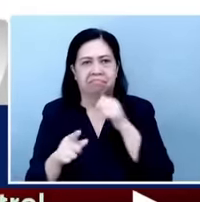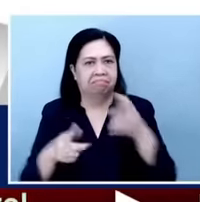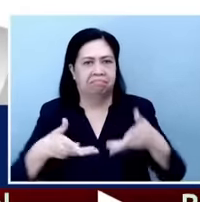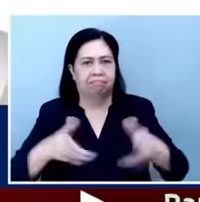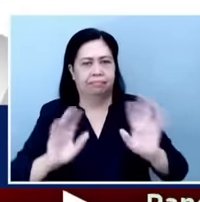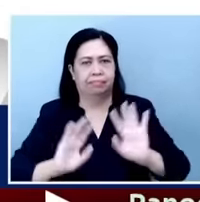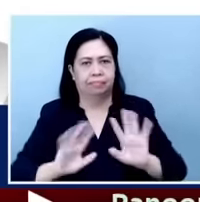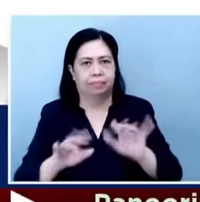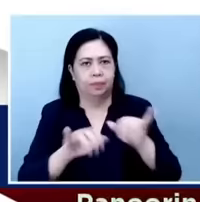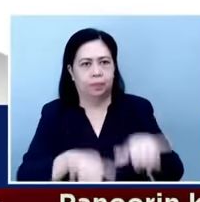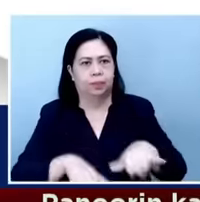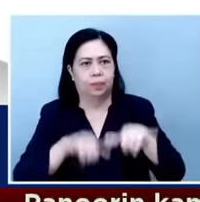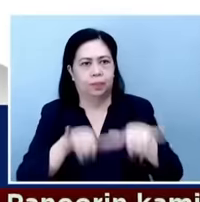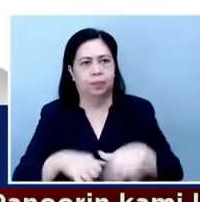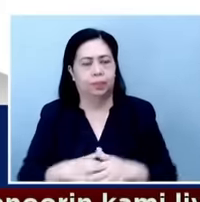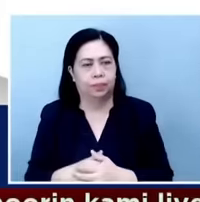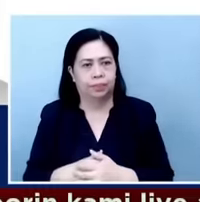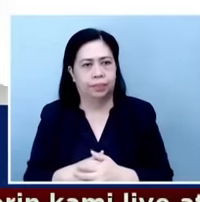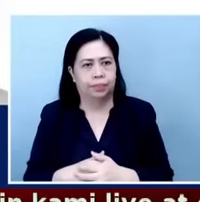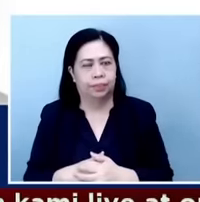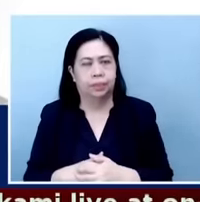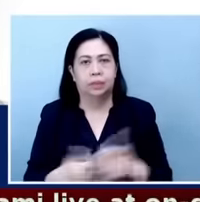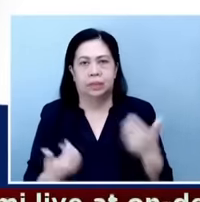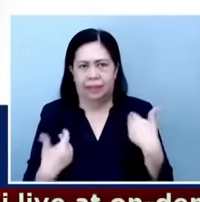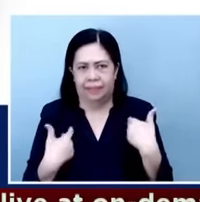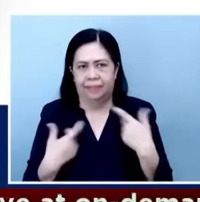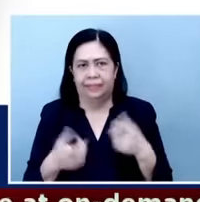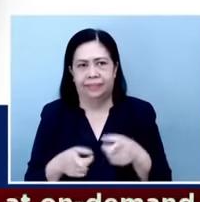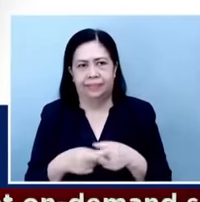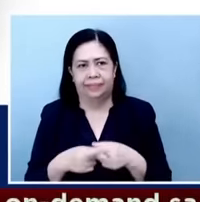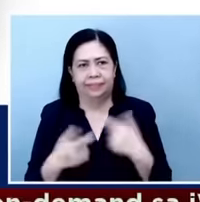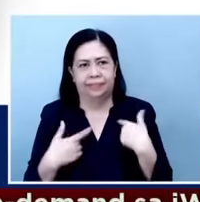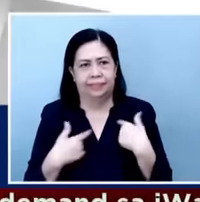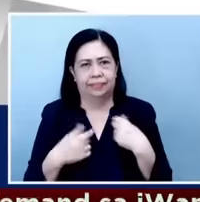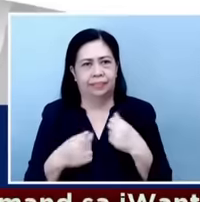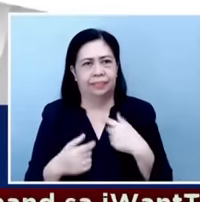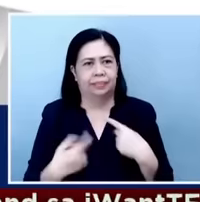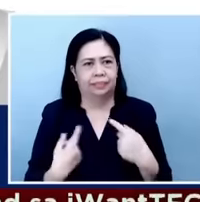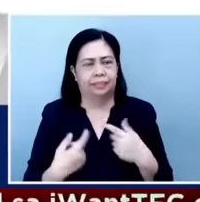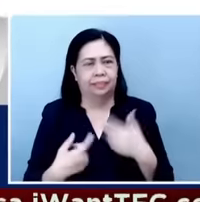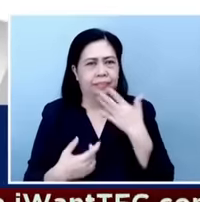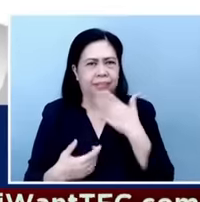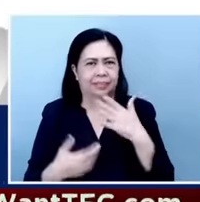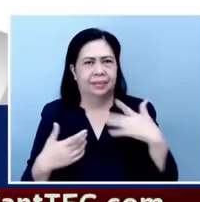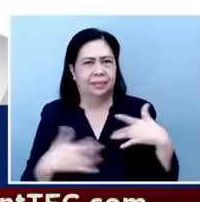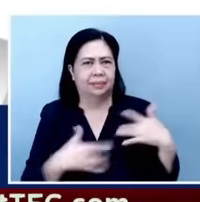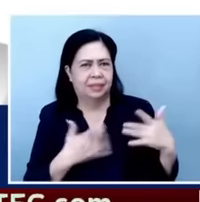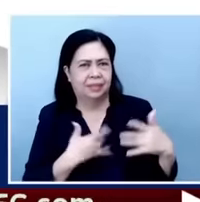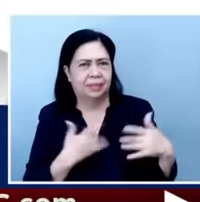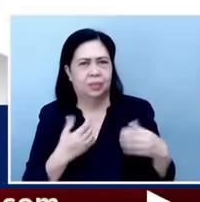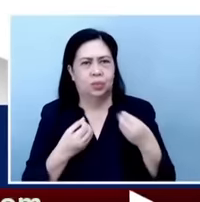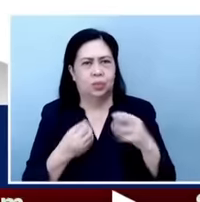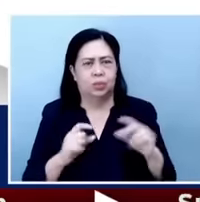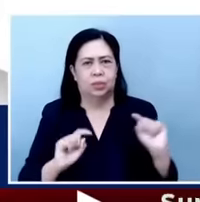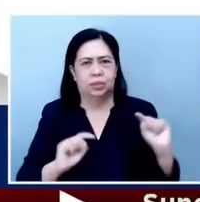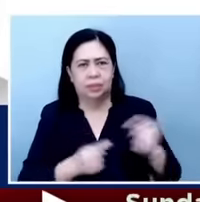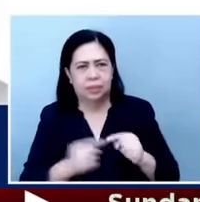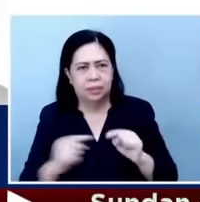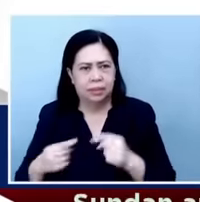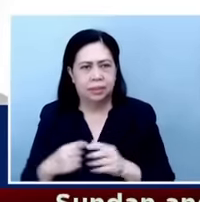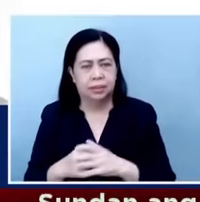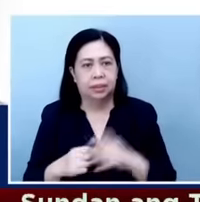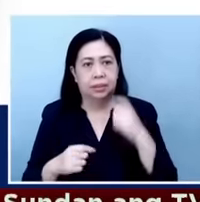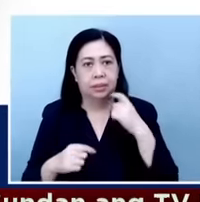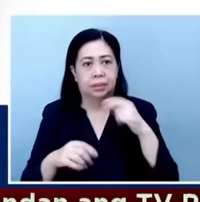pinapayagang magtagal. Hindi tuloy naiwasan na may mga sumama ang pakiramdam o masaktan. Pagbaba ako sa andas